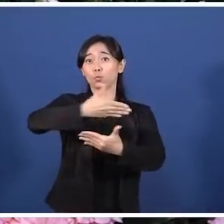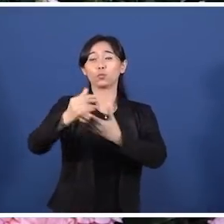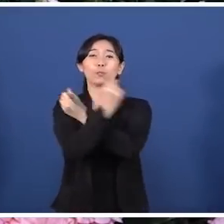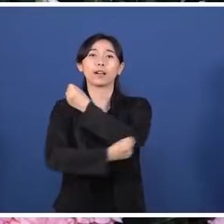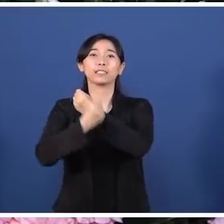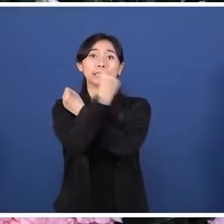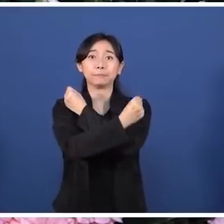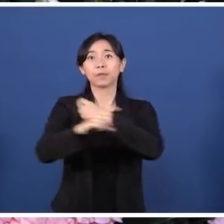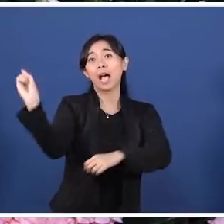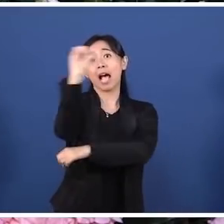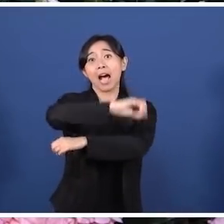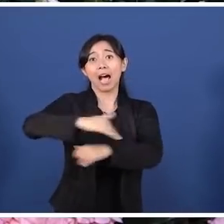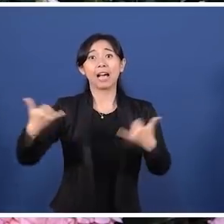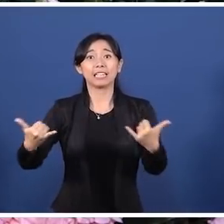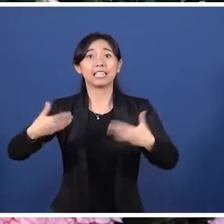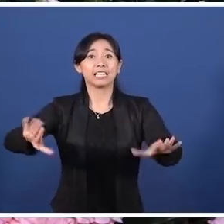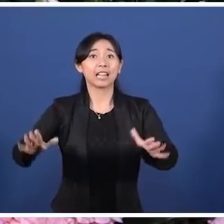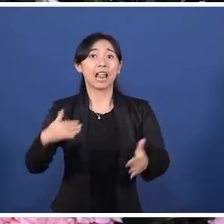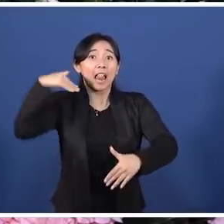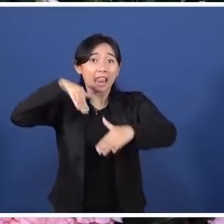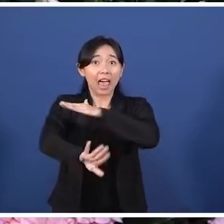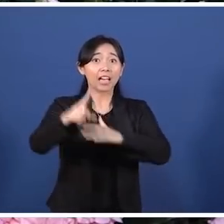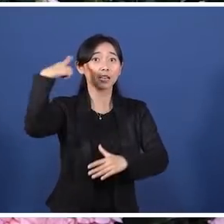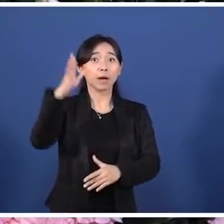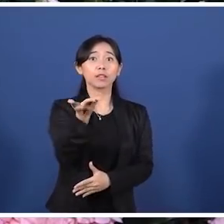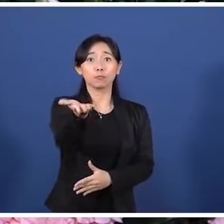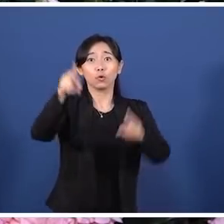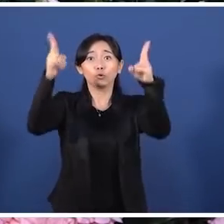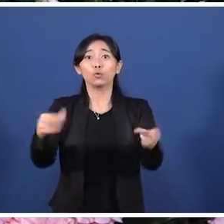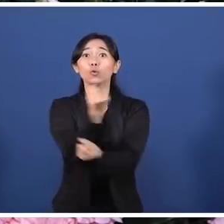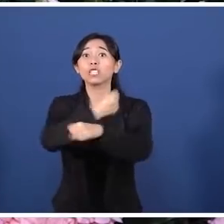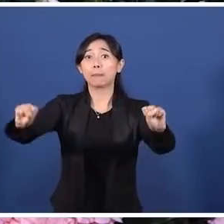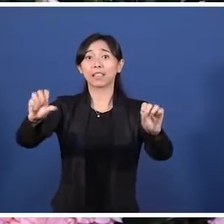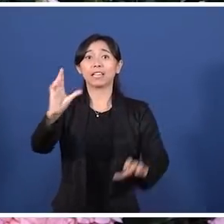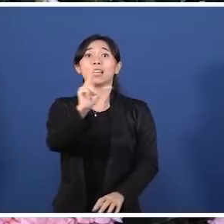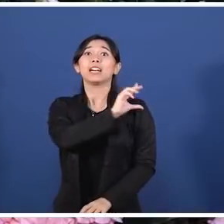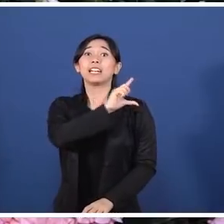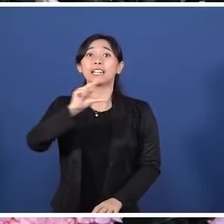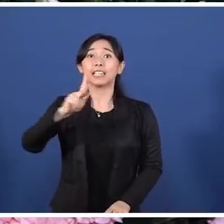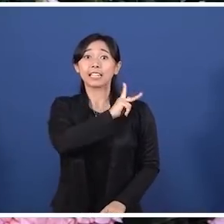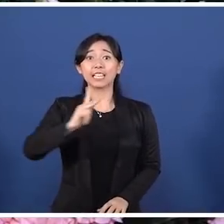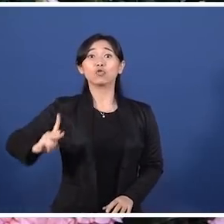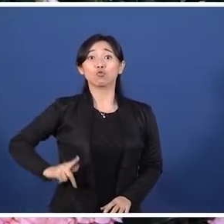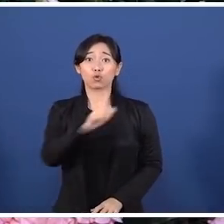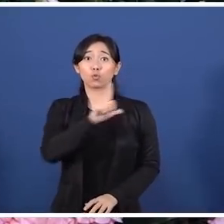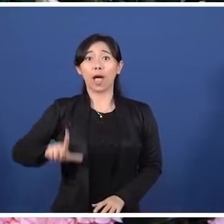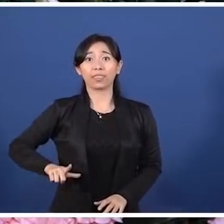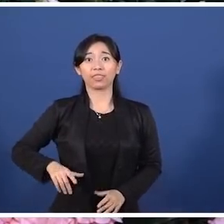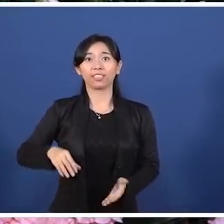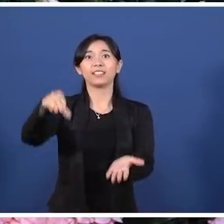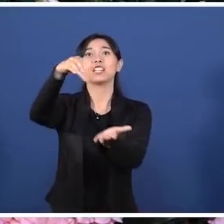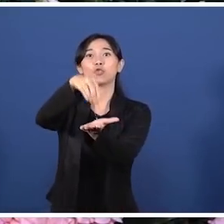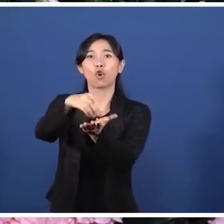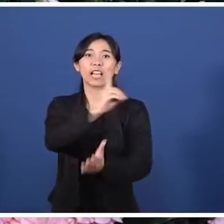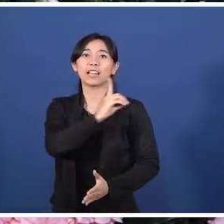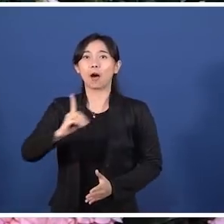bangsa. Hari ini telah lahir bagimu Juru Selamat, yaitu Kristus Tuhan di kota Daud. Dan